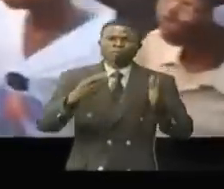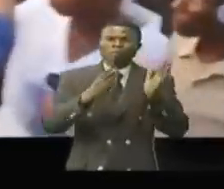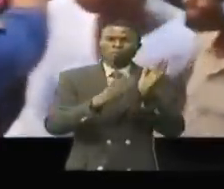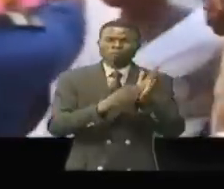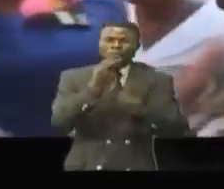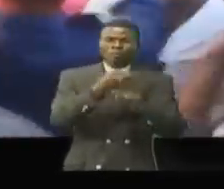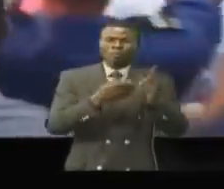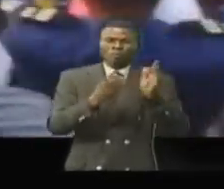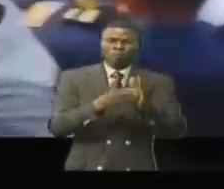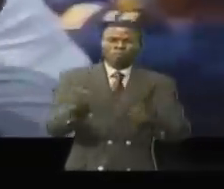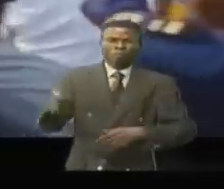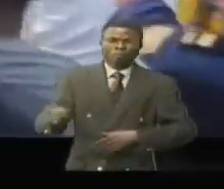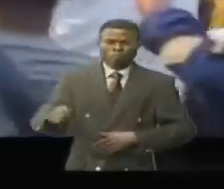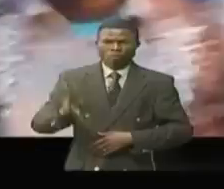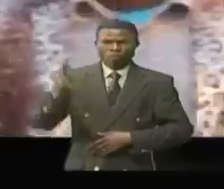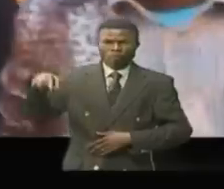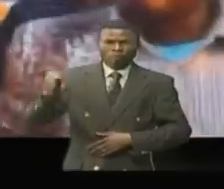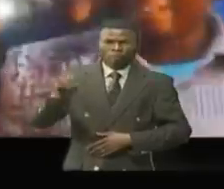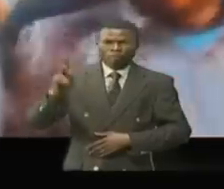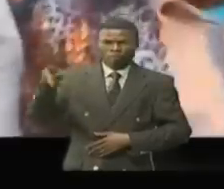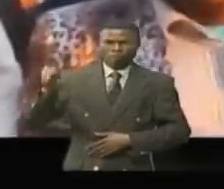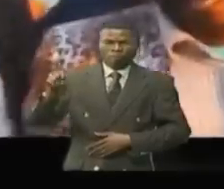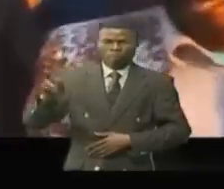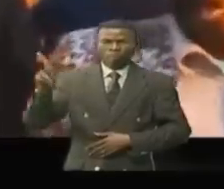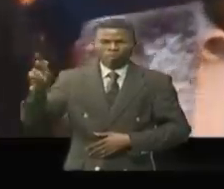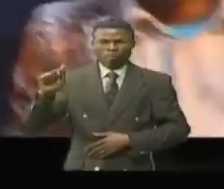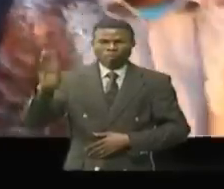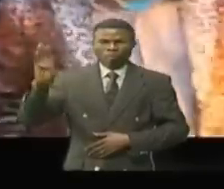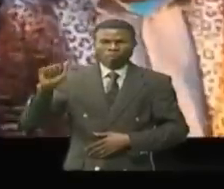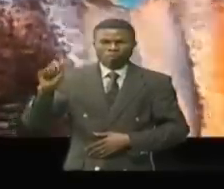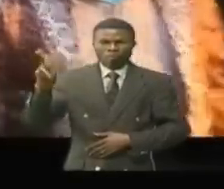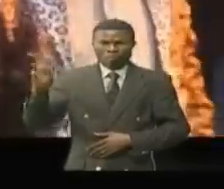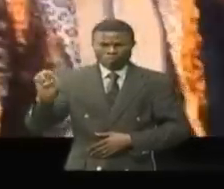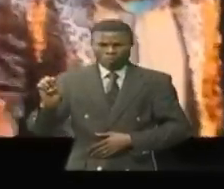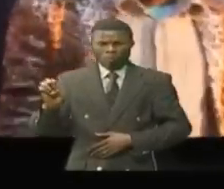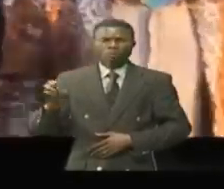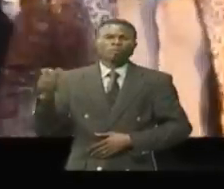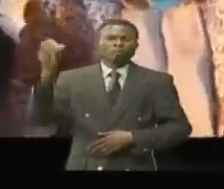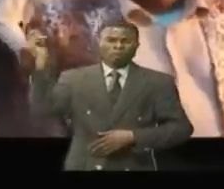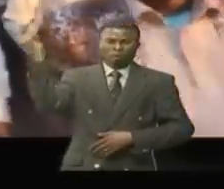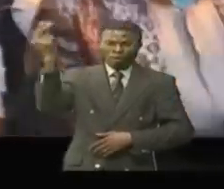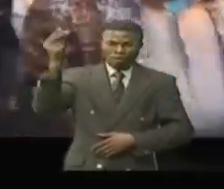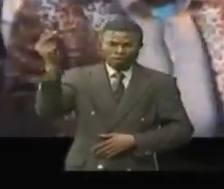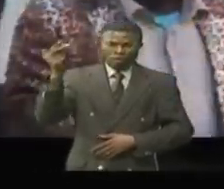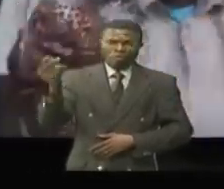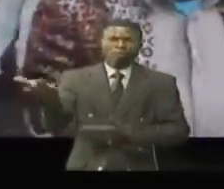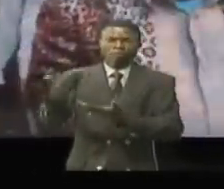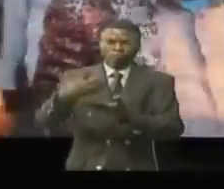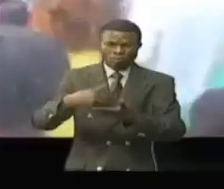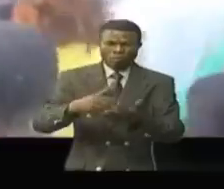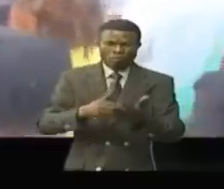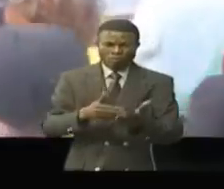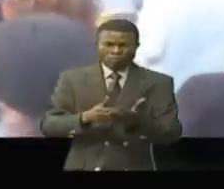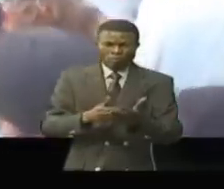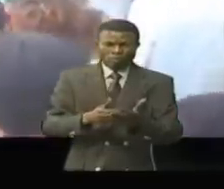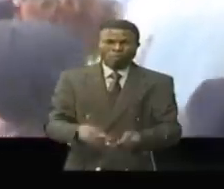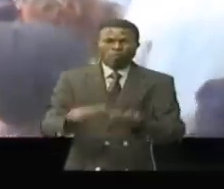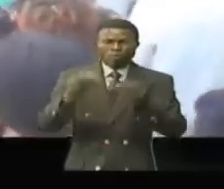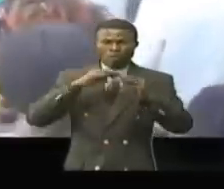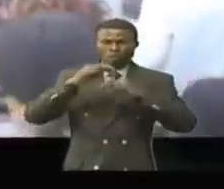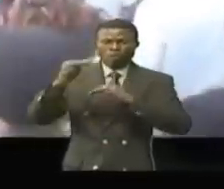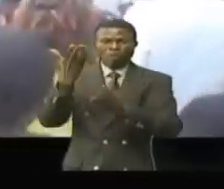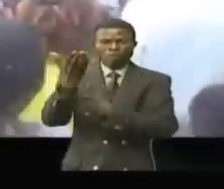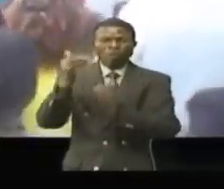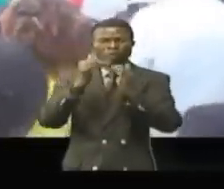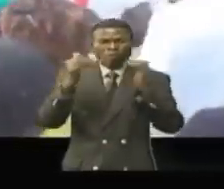au tour du territoire de Popokabaka de recevoir la visite de l'élu de Kikwit et initiateur du Nouvel Élan qui apporte un message de paix